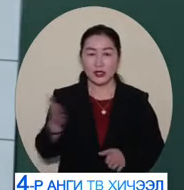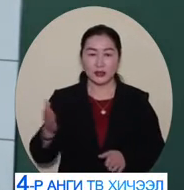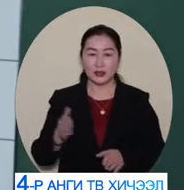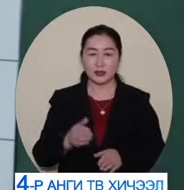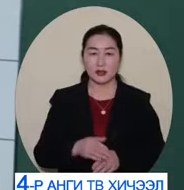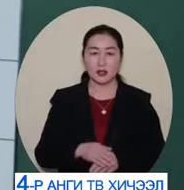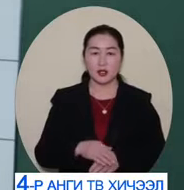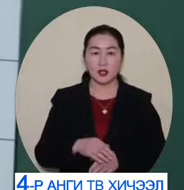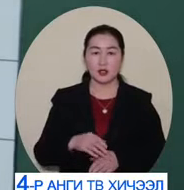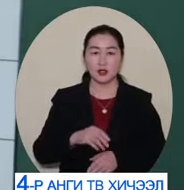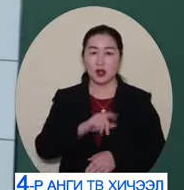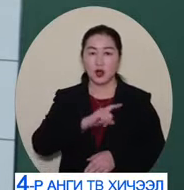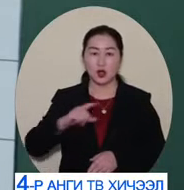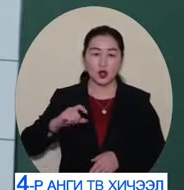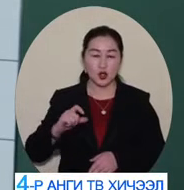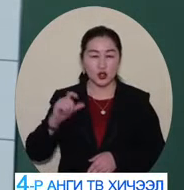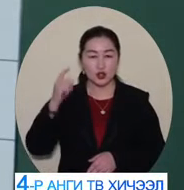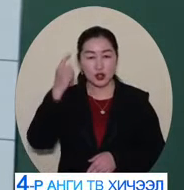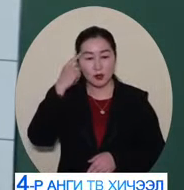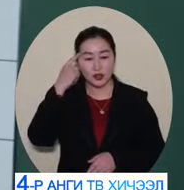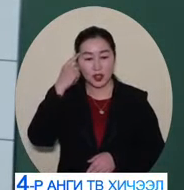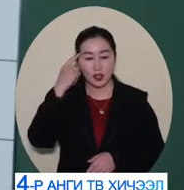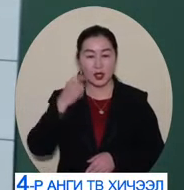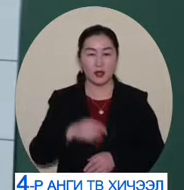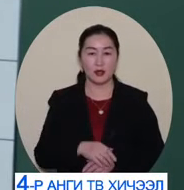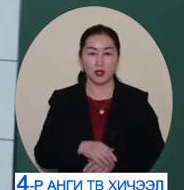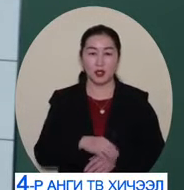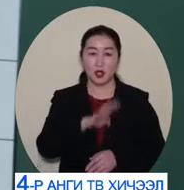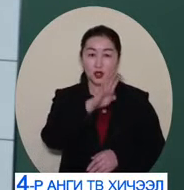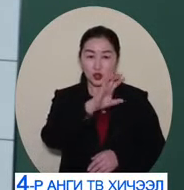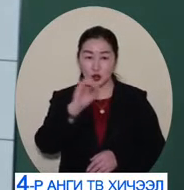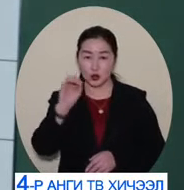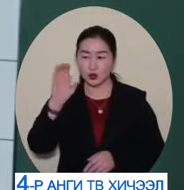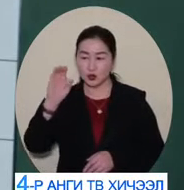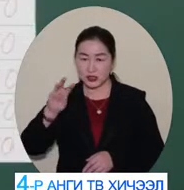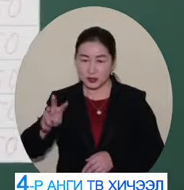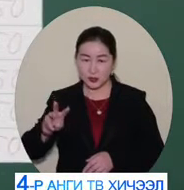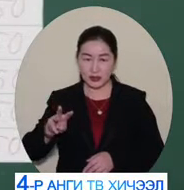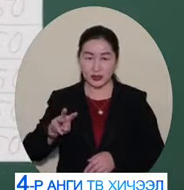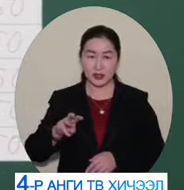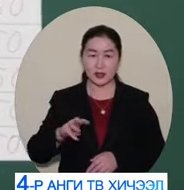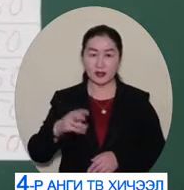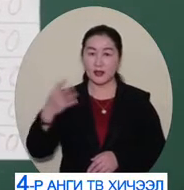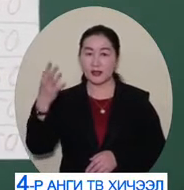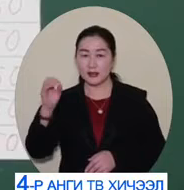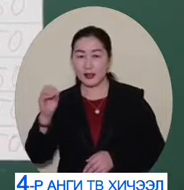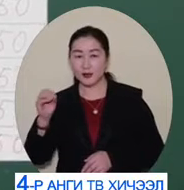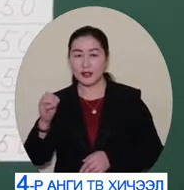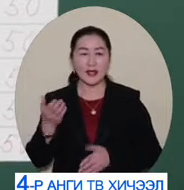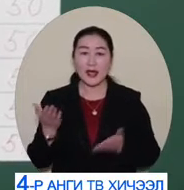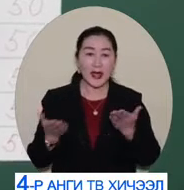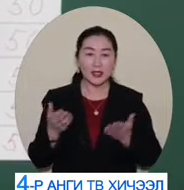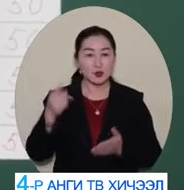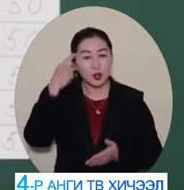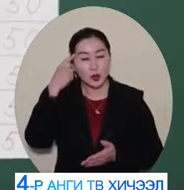см. За миний хүүхдүүд ямар үйлдэл цээжинтэй хийх вэ гэвэл багш нь